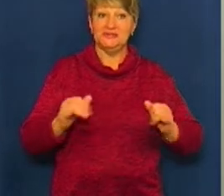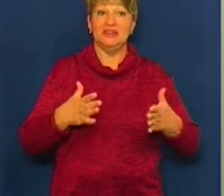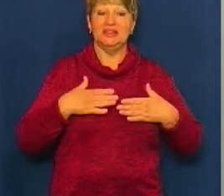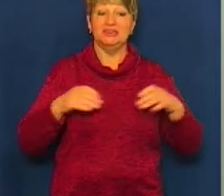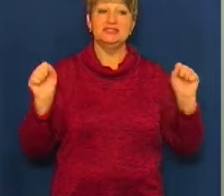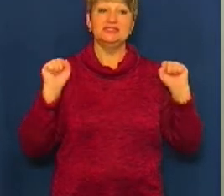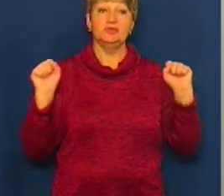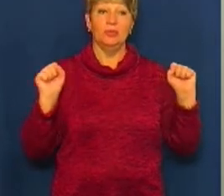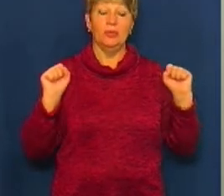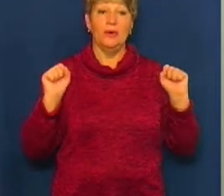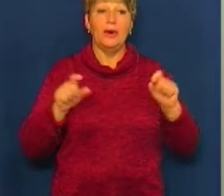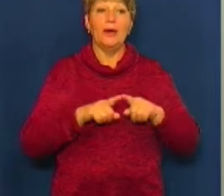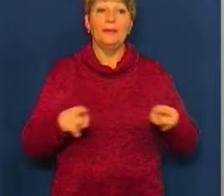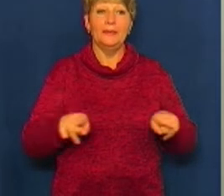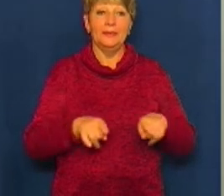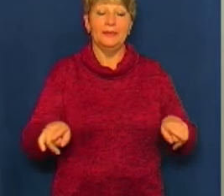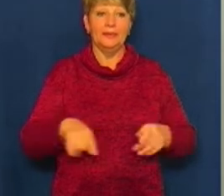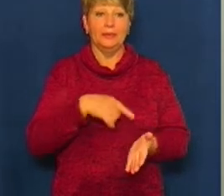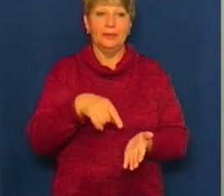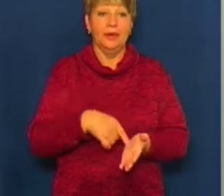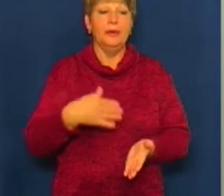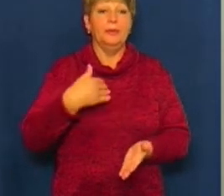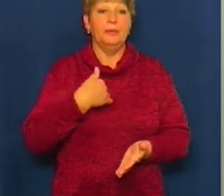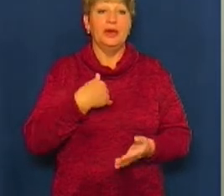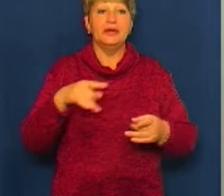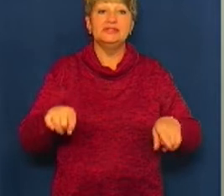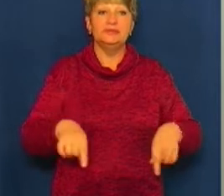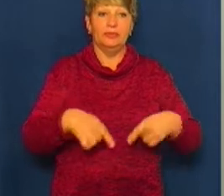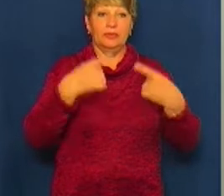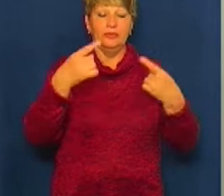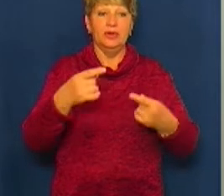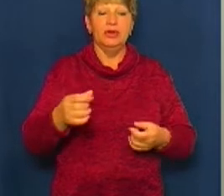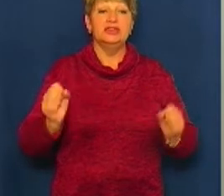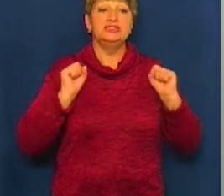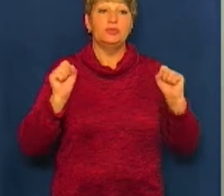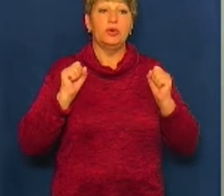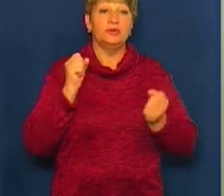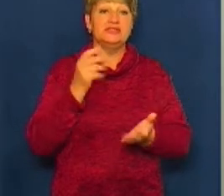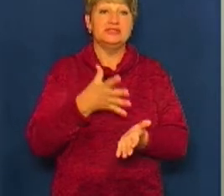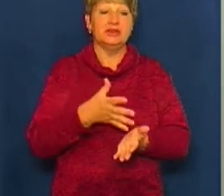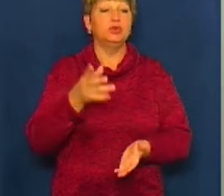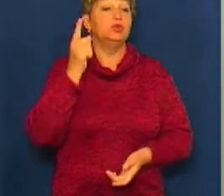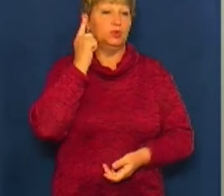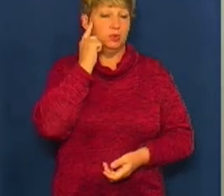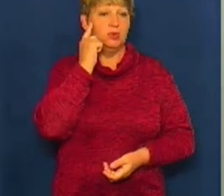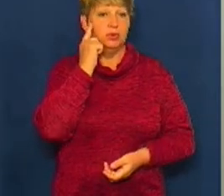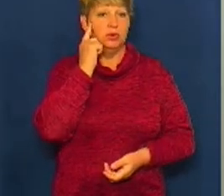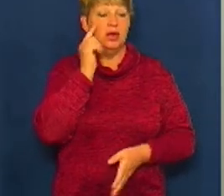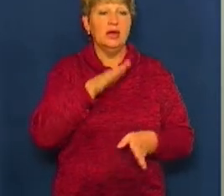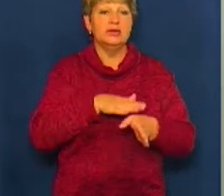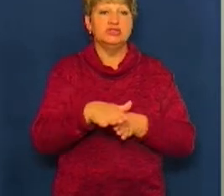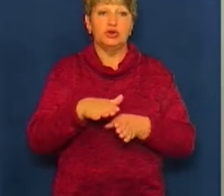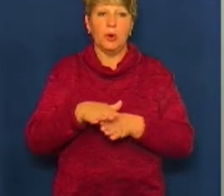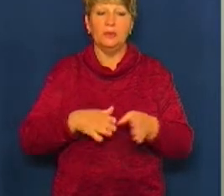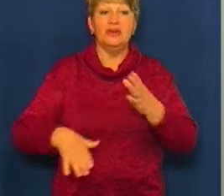спортивної інфраструктури міста, і ми будуємо спортивну столицю, то я думаю, зроблять